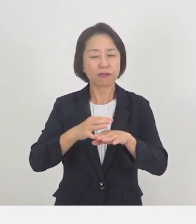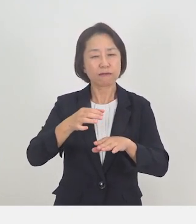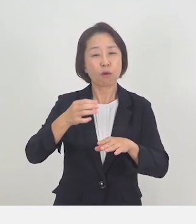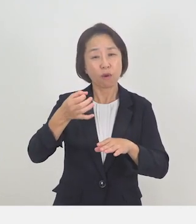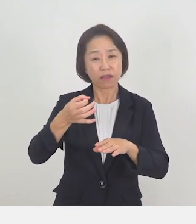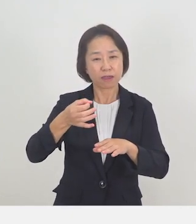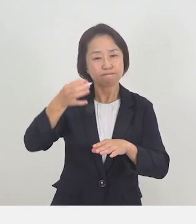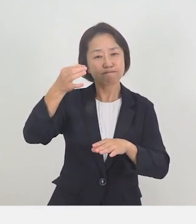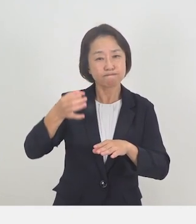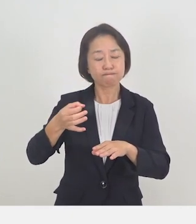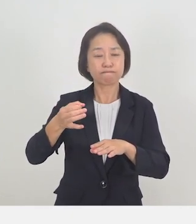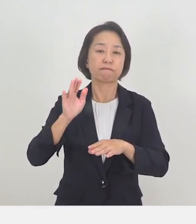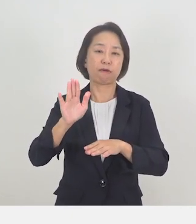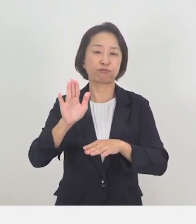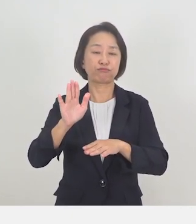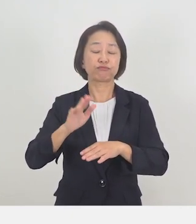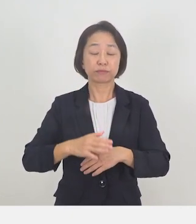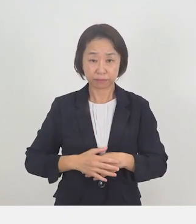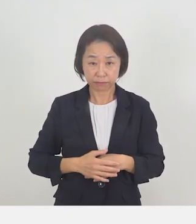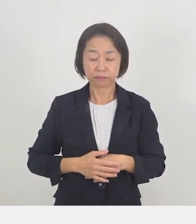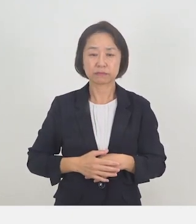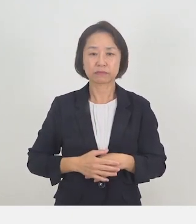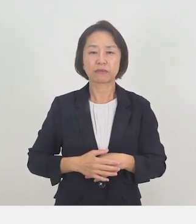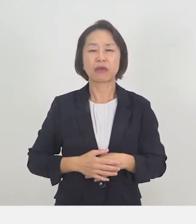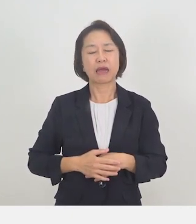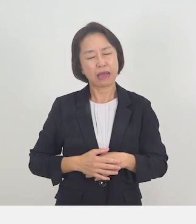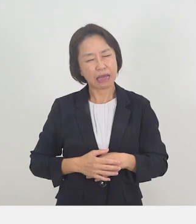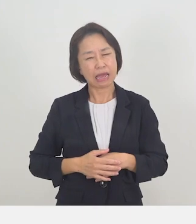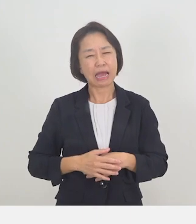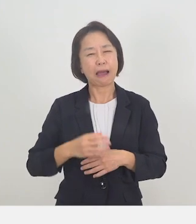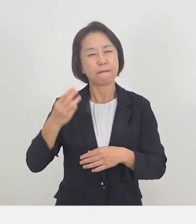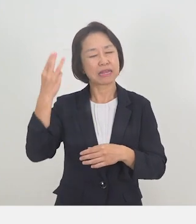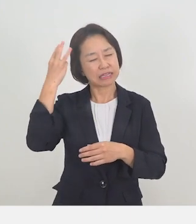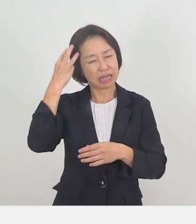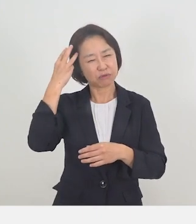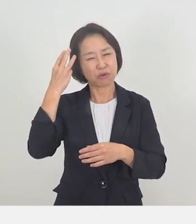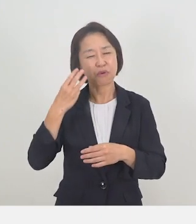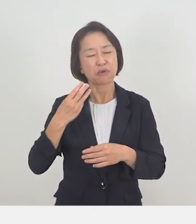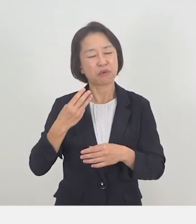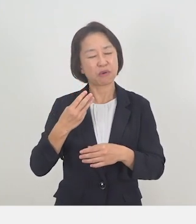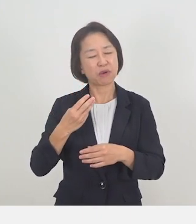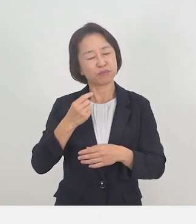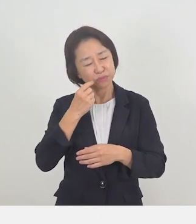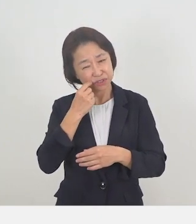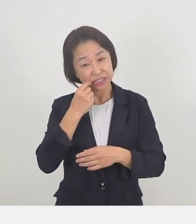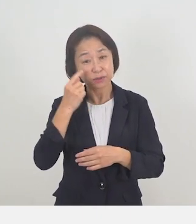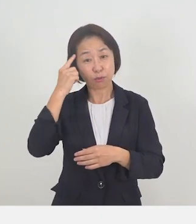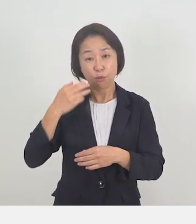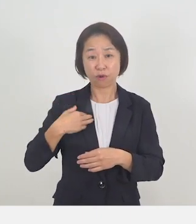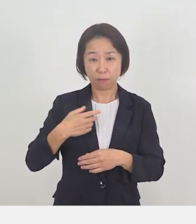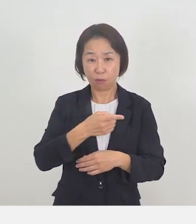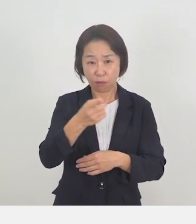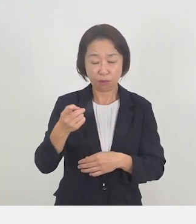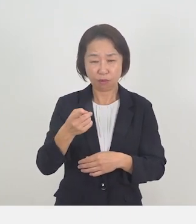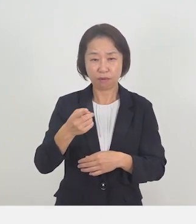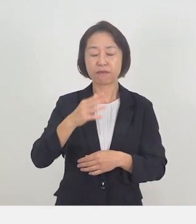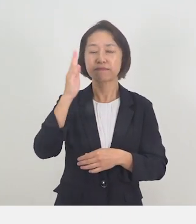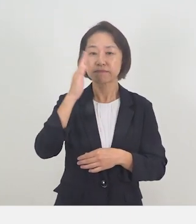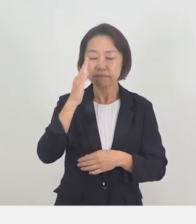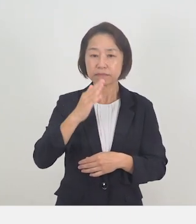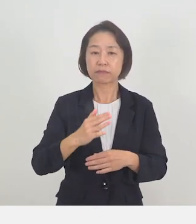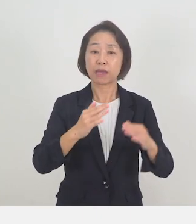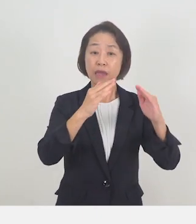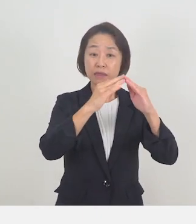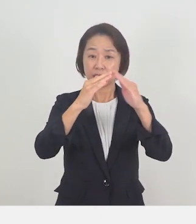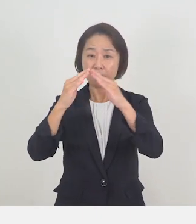出ますこう聞くとではあまり参考にならないのではと思われる方もいらっしゃるかとは思いますが複数の